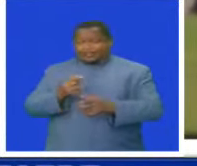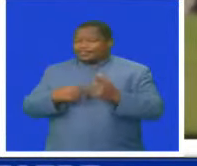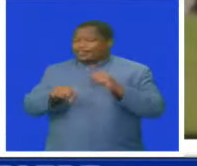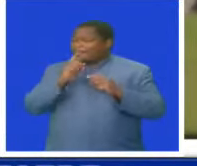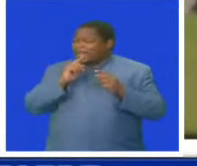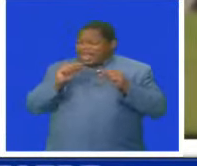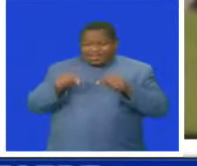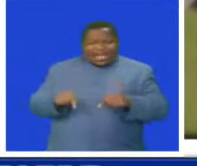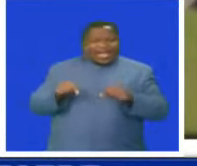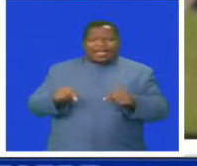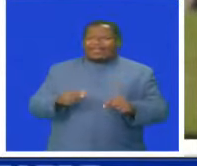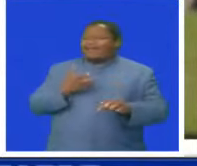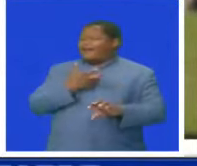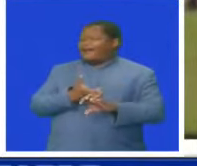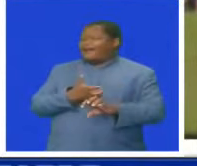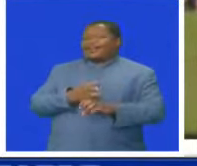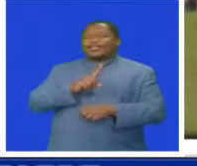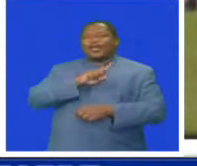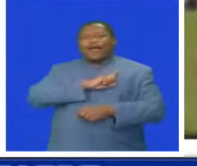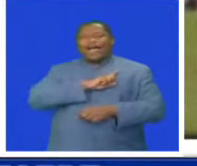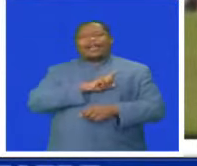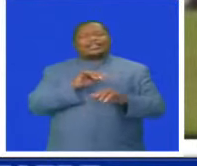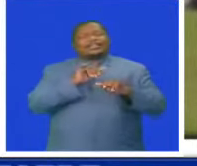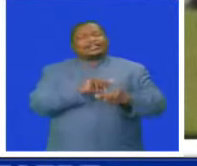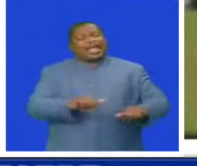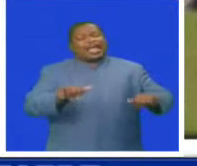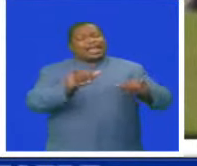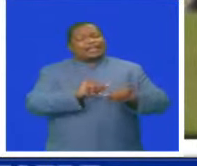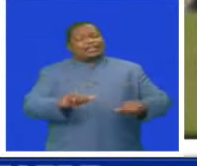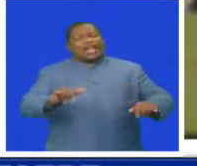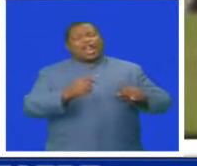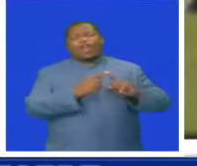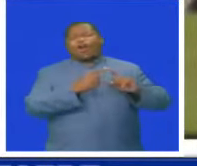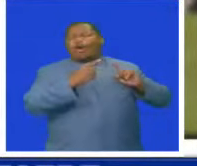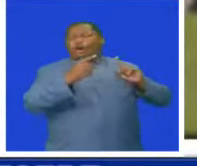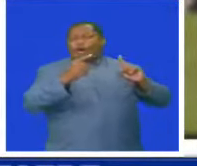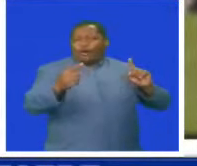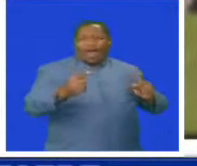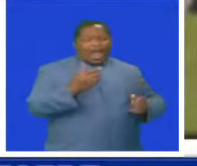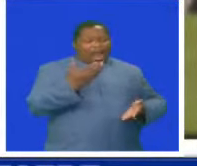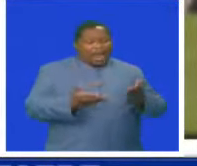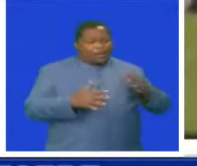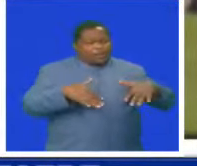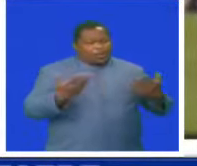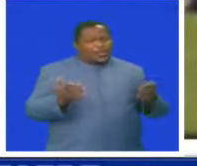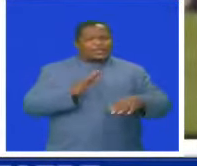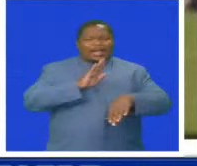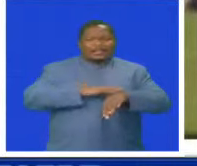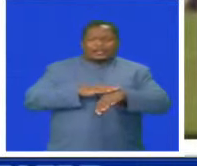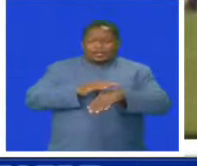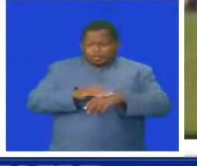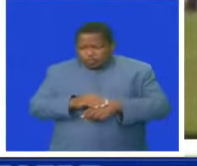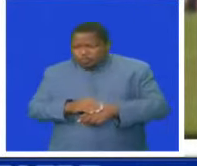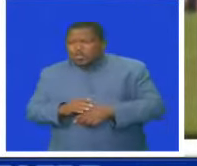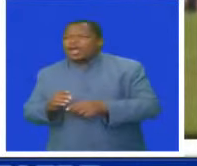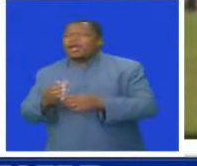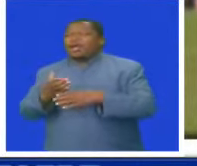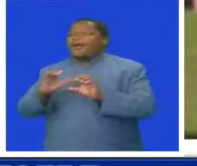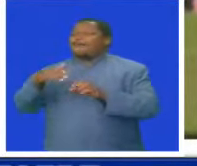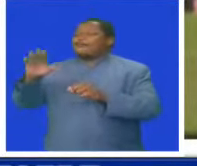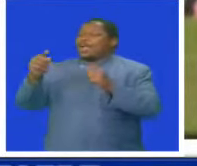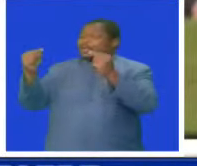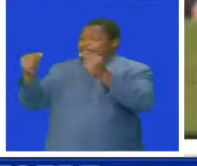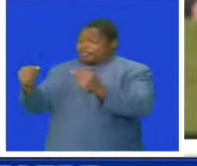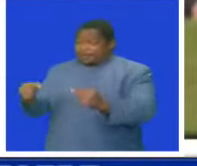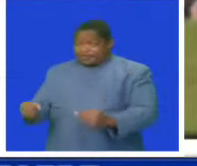lokucala lokulungiselela but nje isikhathi cishe bekufanana ngoba bonke ama teams nawo benesikhathi lesincane lesifana